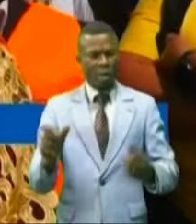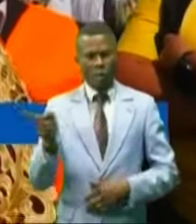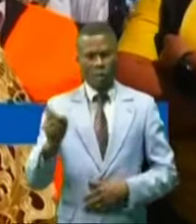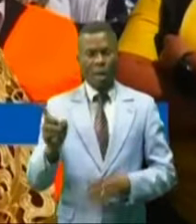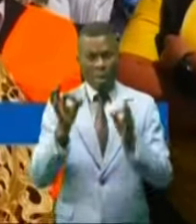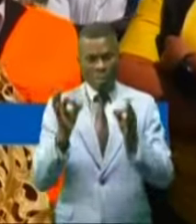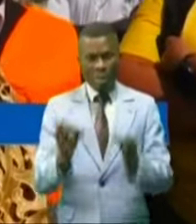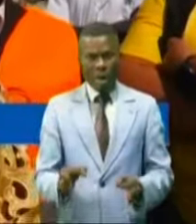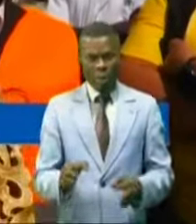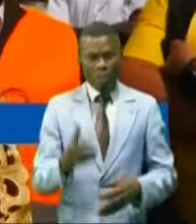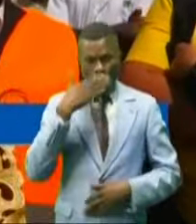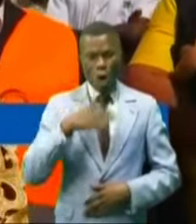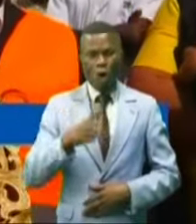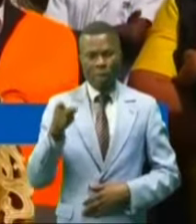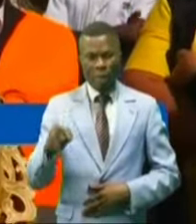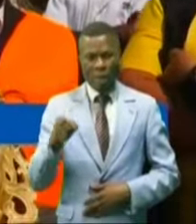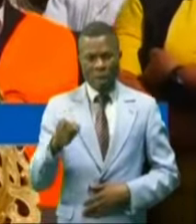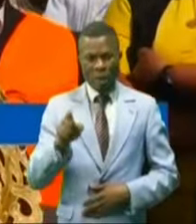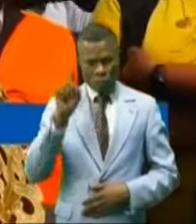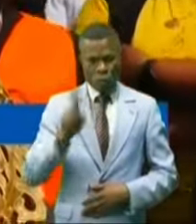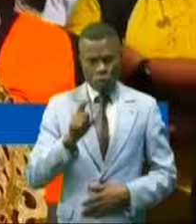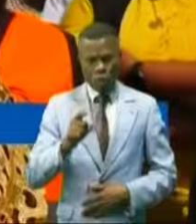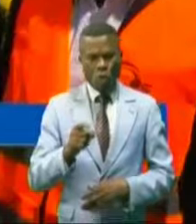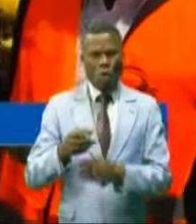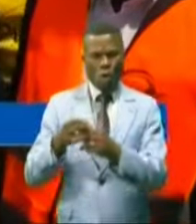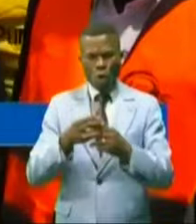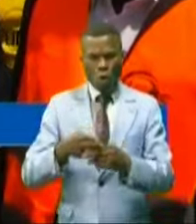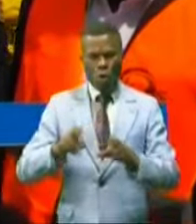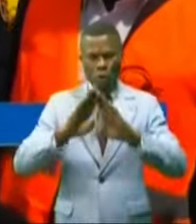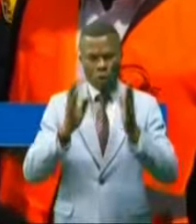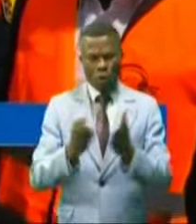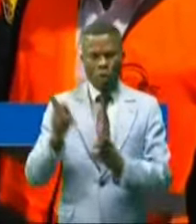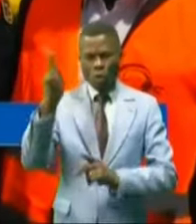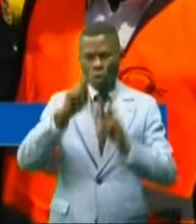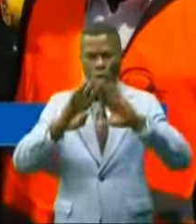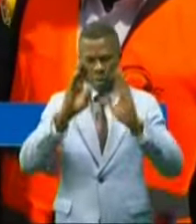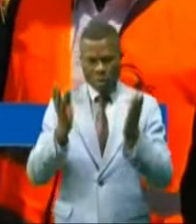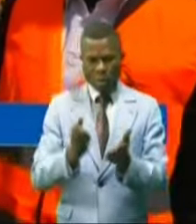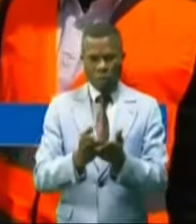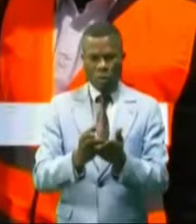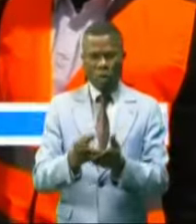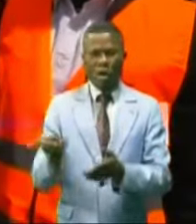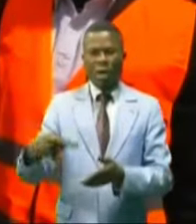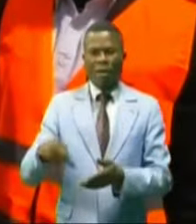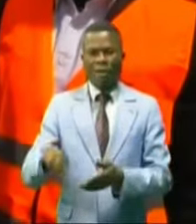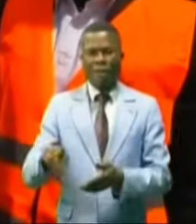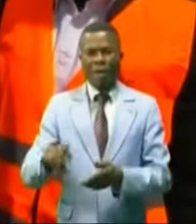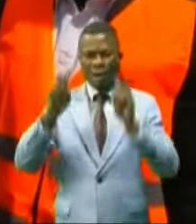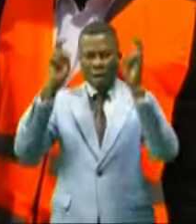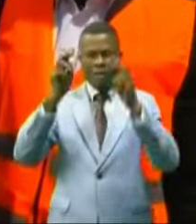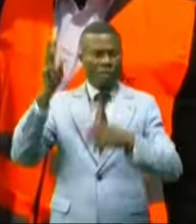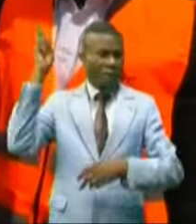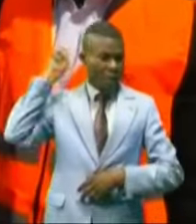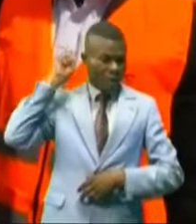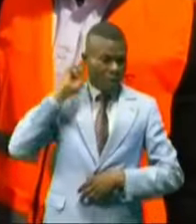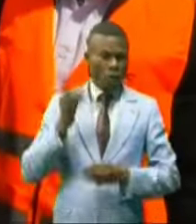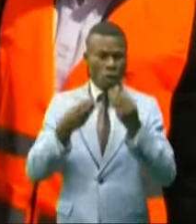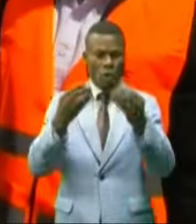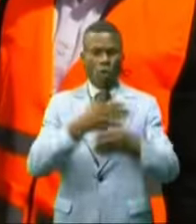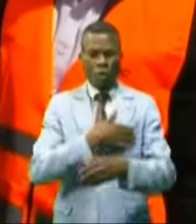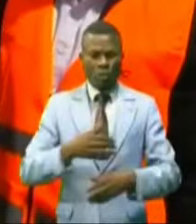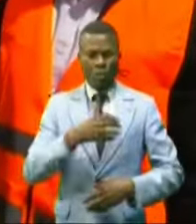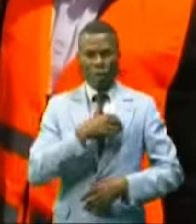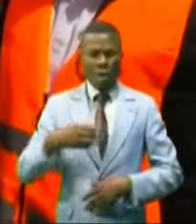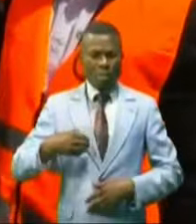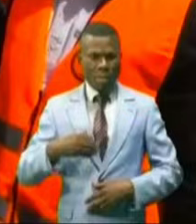Par contre, un hôpital qui doit prendre soin de toute la population de notre ville de Kolwezi. Nous avons baptisé ça Maman